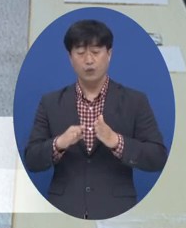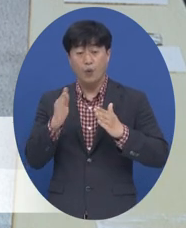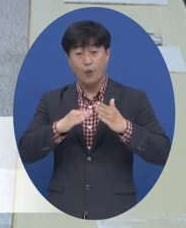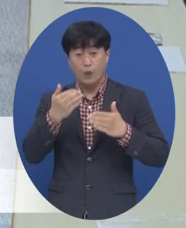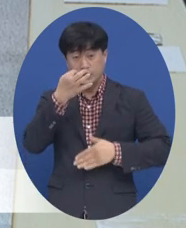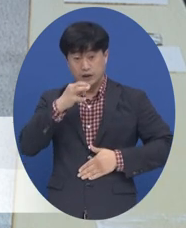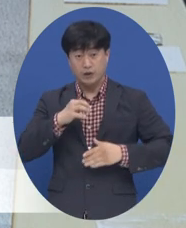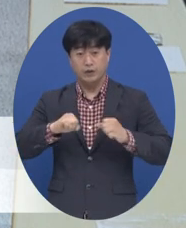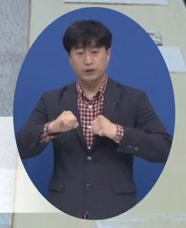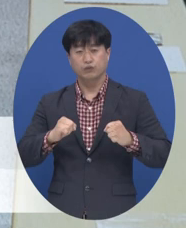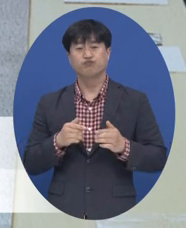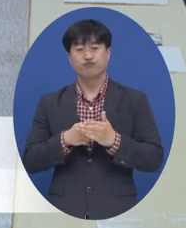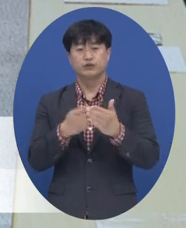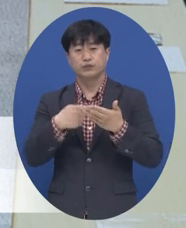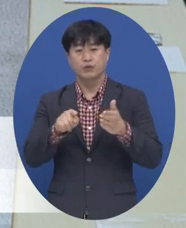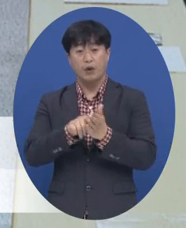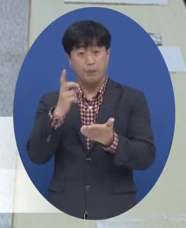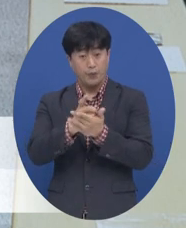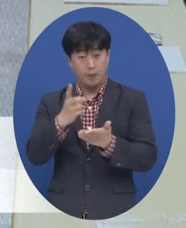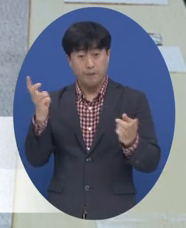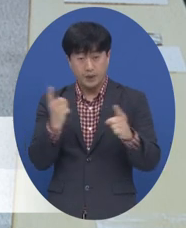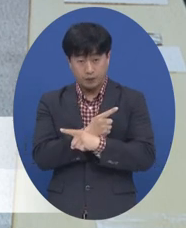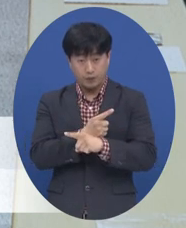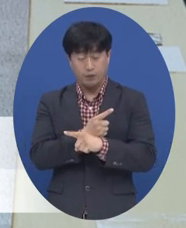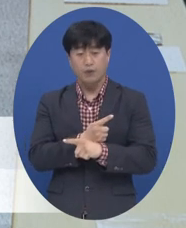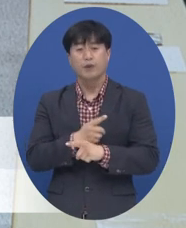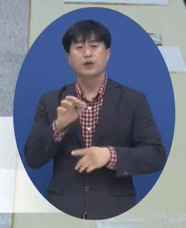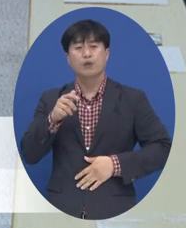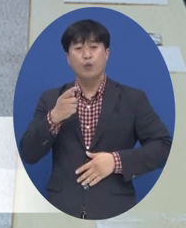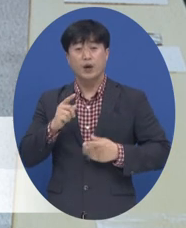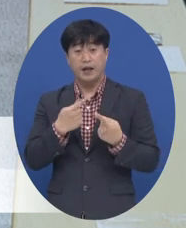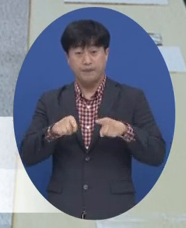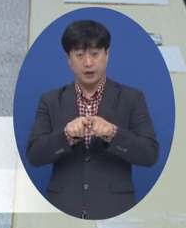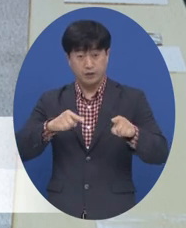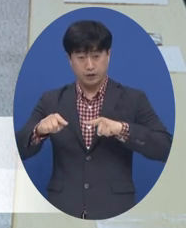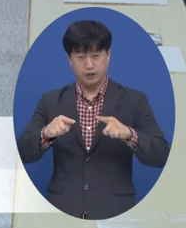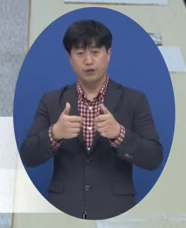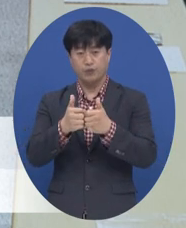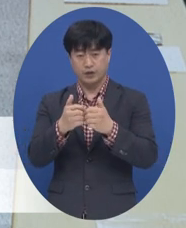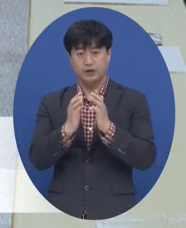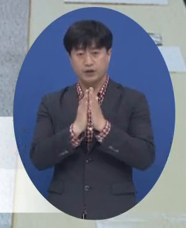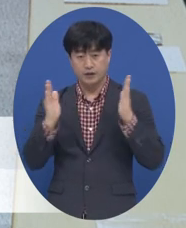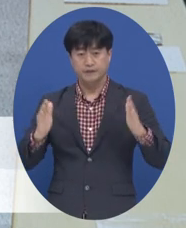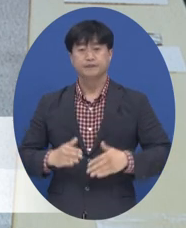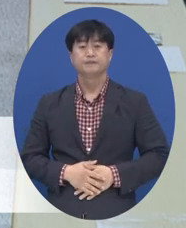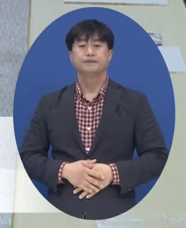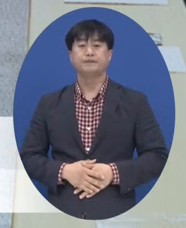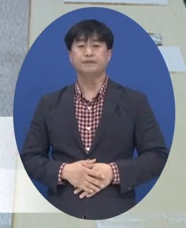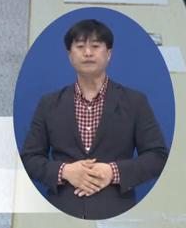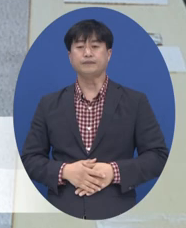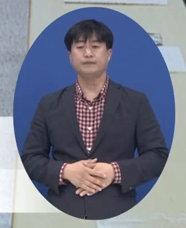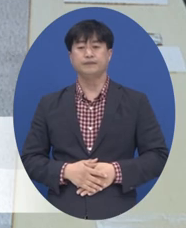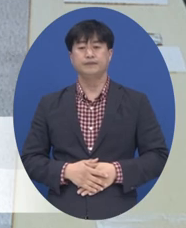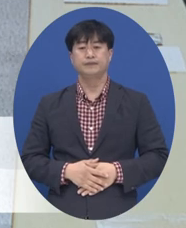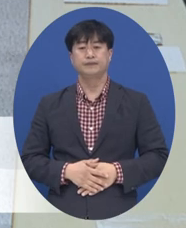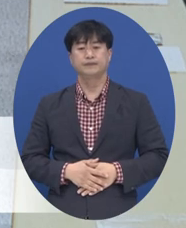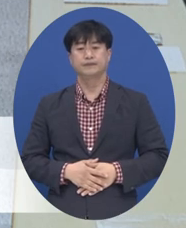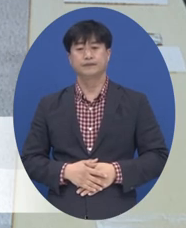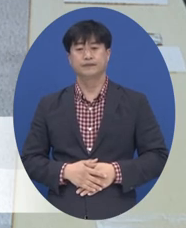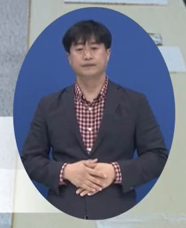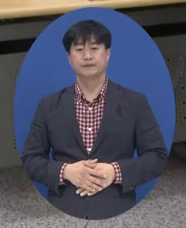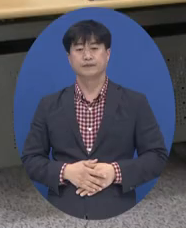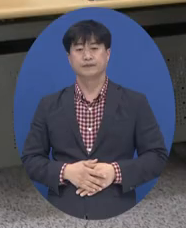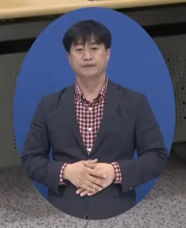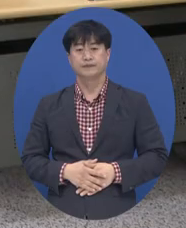경기도의 공익활동 추진에 위한 제도개선 방안과 민관 협의체 에 대한 논의가 이루어졌습니다 고영 쓸 기자가 취재했습니다